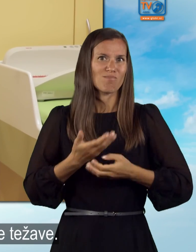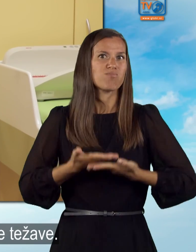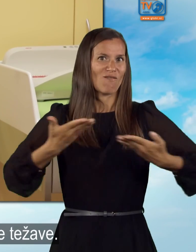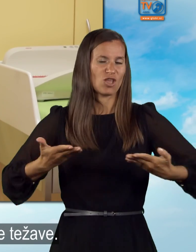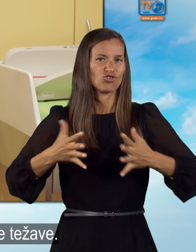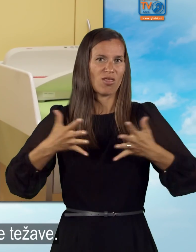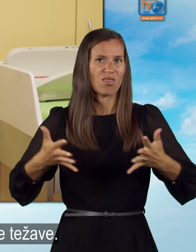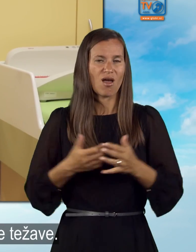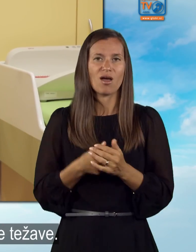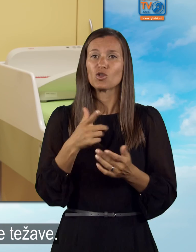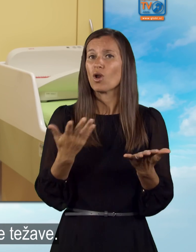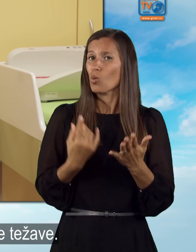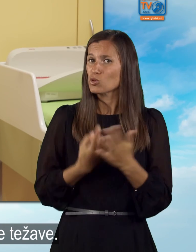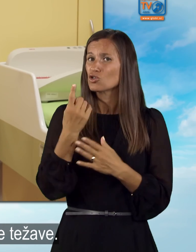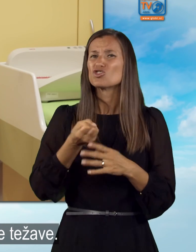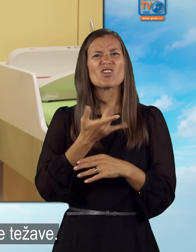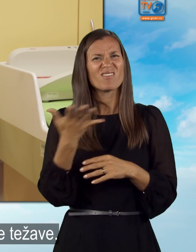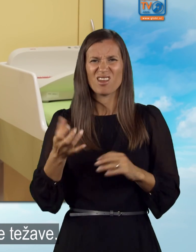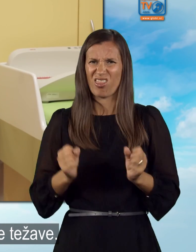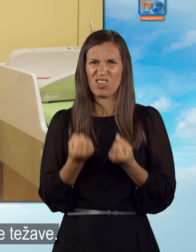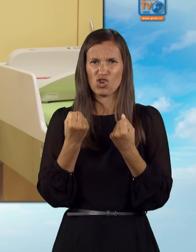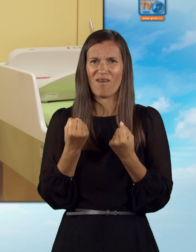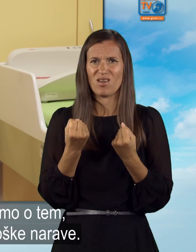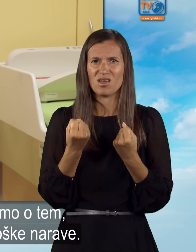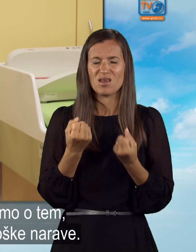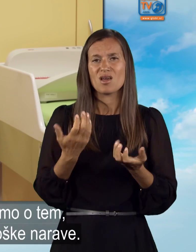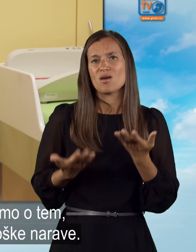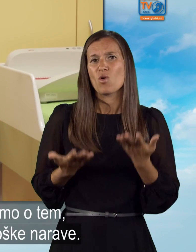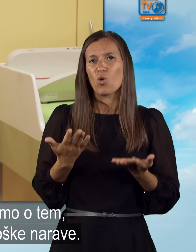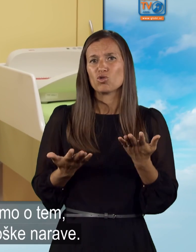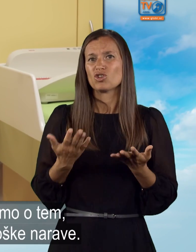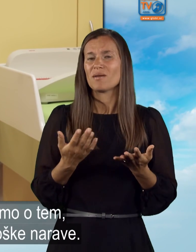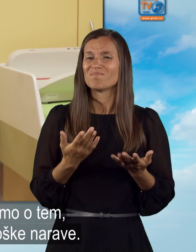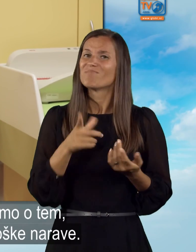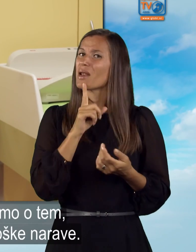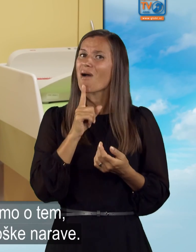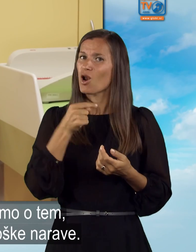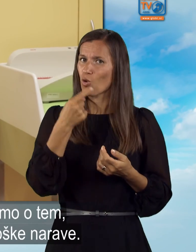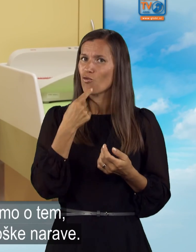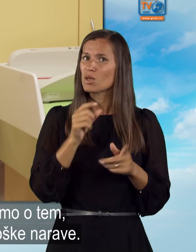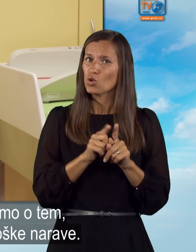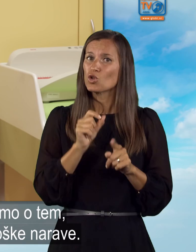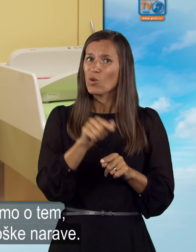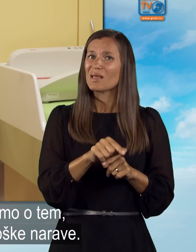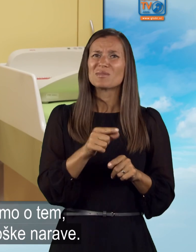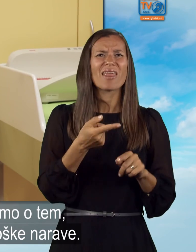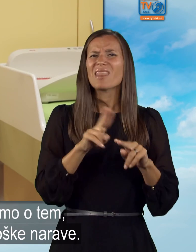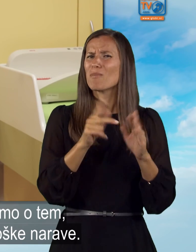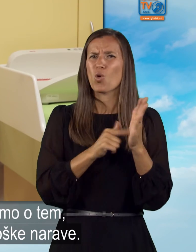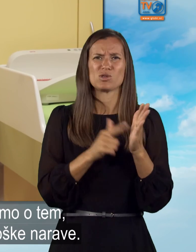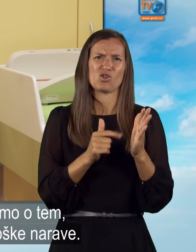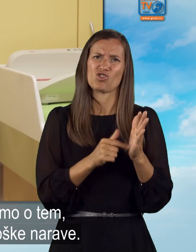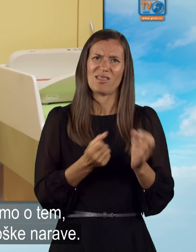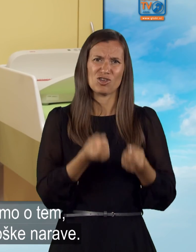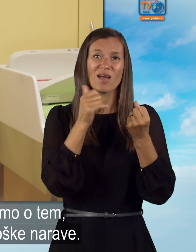seveda lahko povzroči številne težave. Mogoče premalo govorimo o tem, da je najbolj pogosta